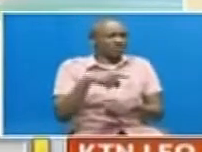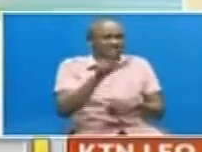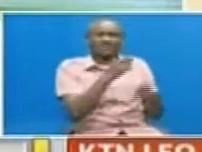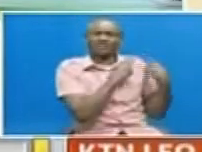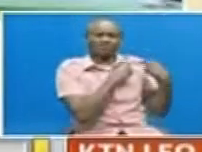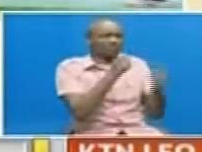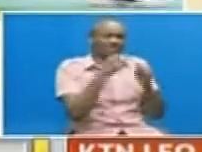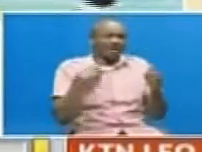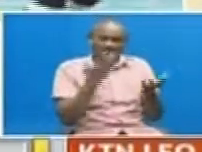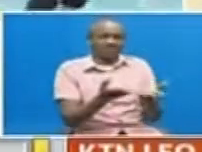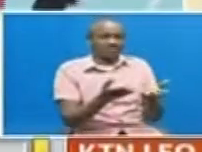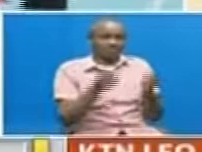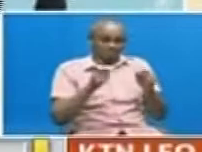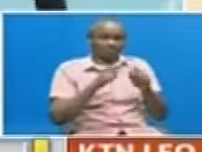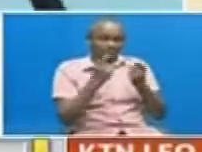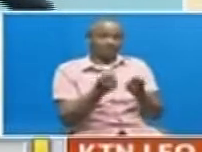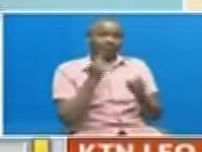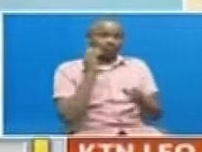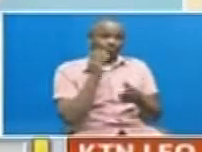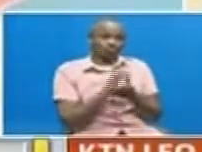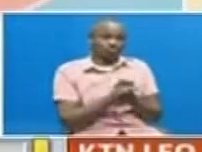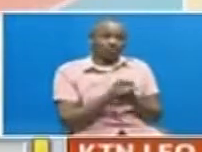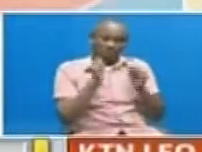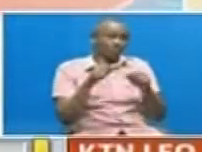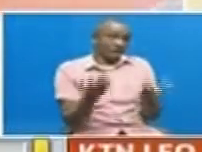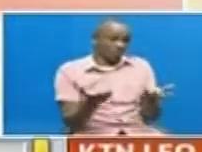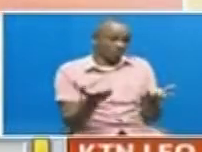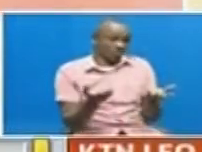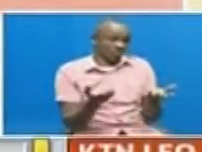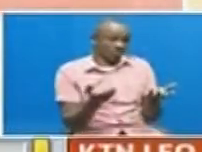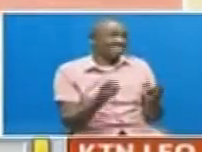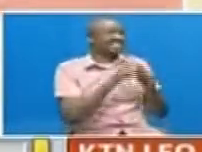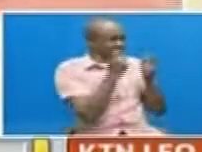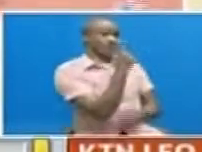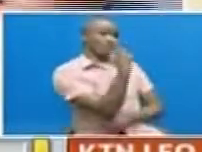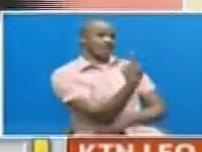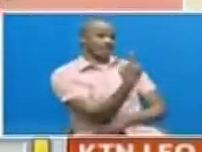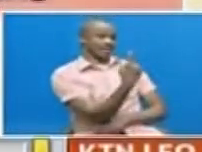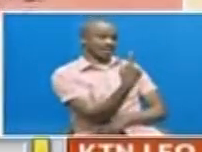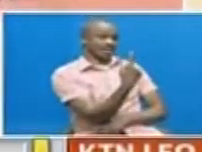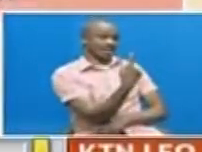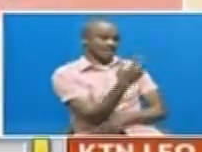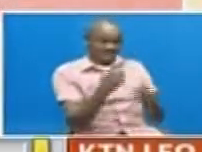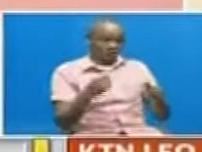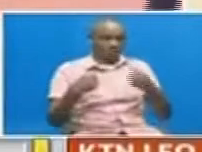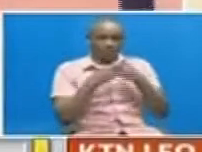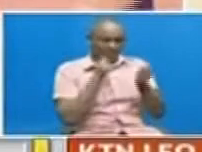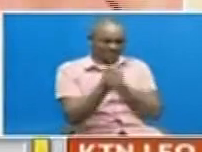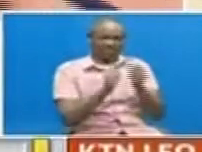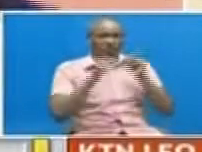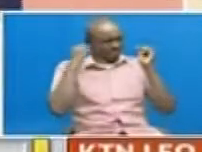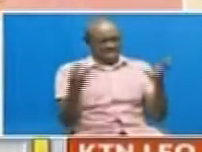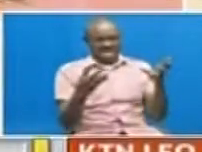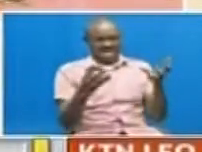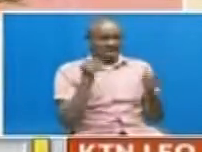yapi ambayo pengine timu itajishiriki na itakuwa vipi, maanake timu ni moja na mashindano ni mengi, itakuwa